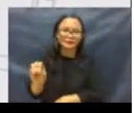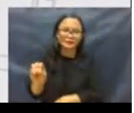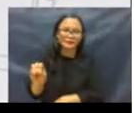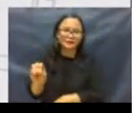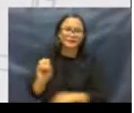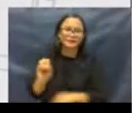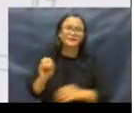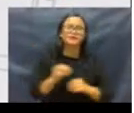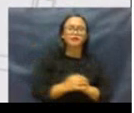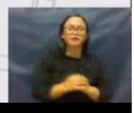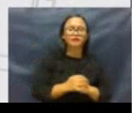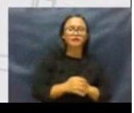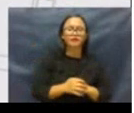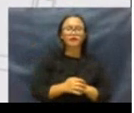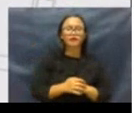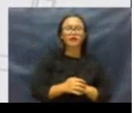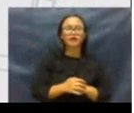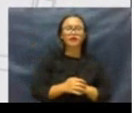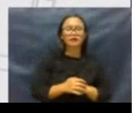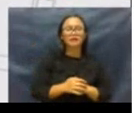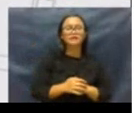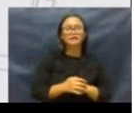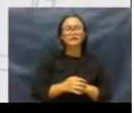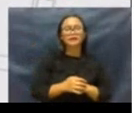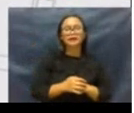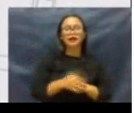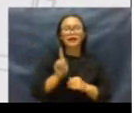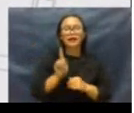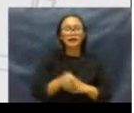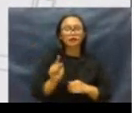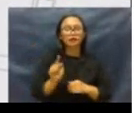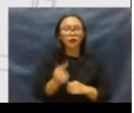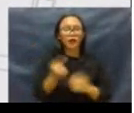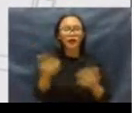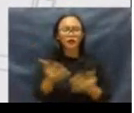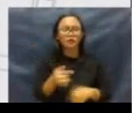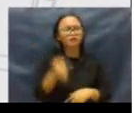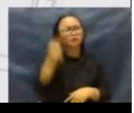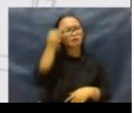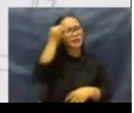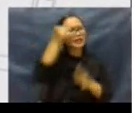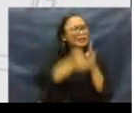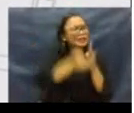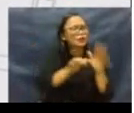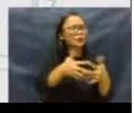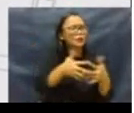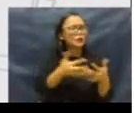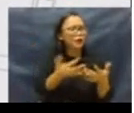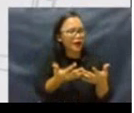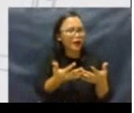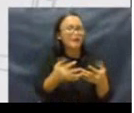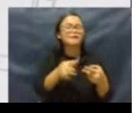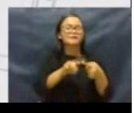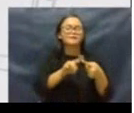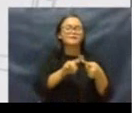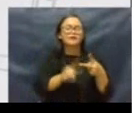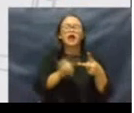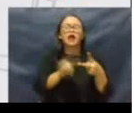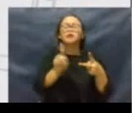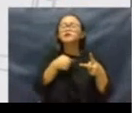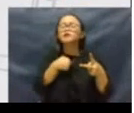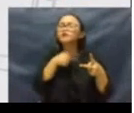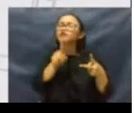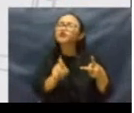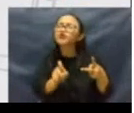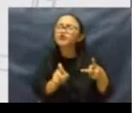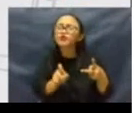saya akan bagi menjadi beberapa subtopik, mulai dari apa itu berpikir kritis, kemudian mengapa perlu berpikir kritis di